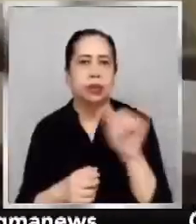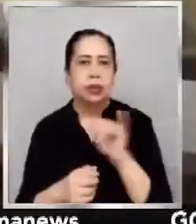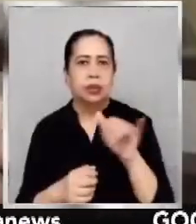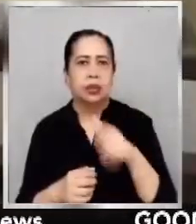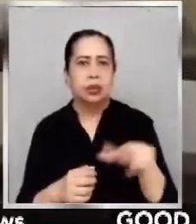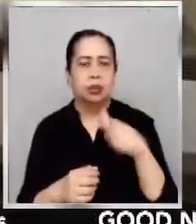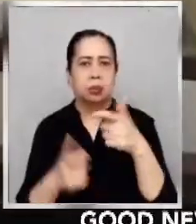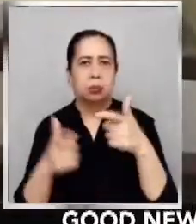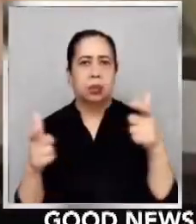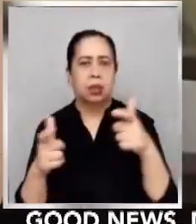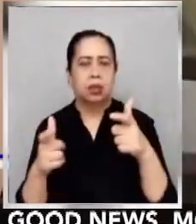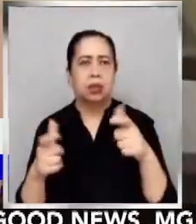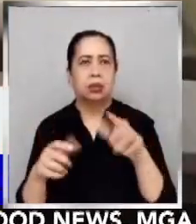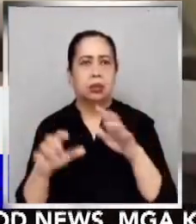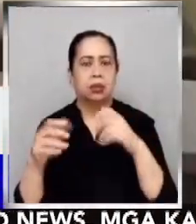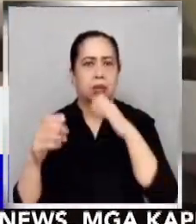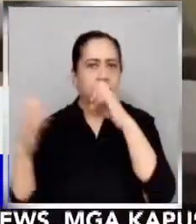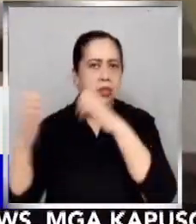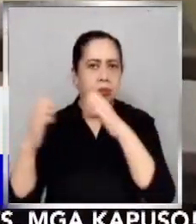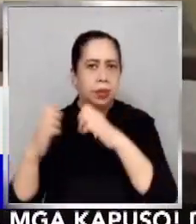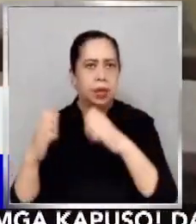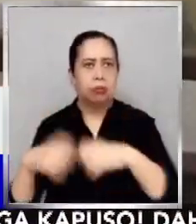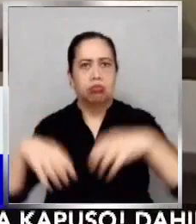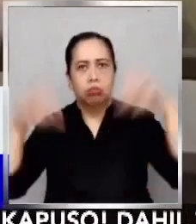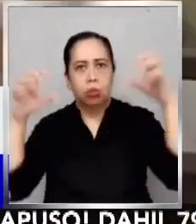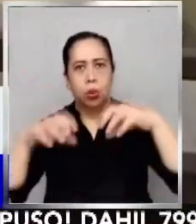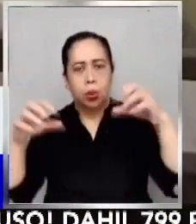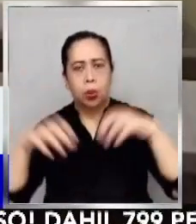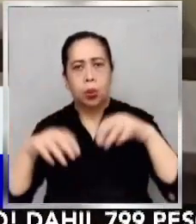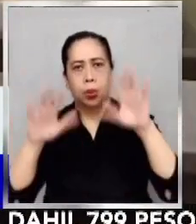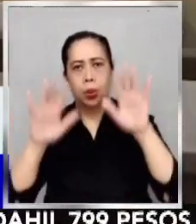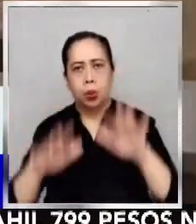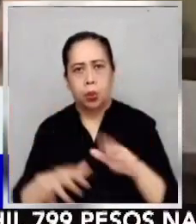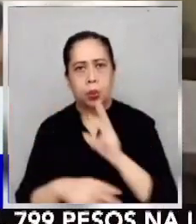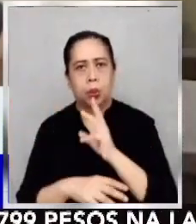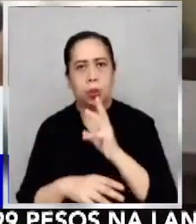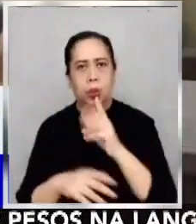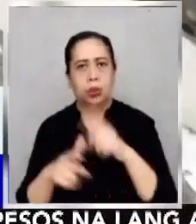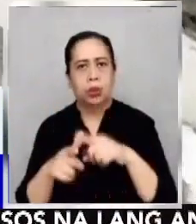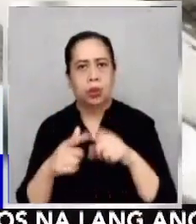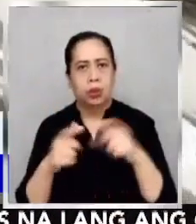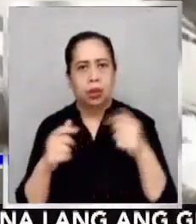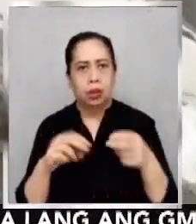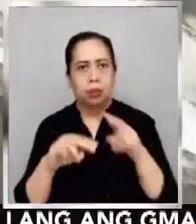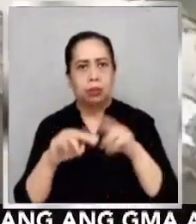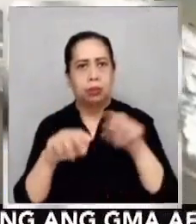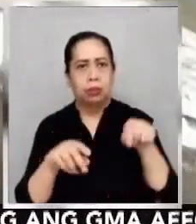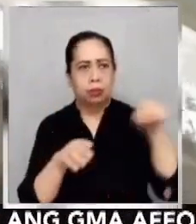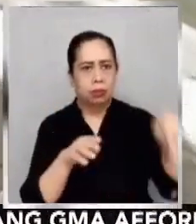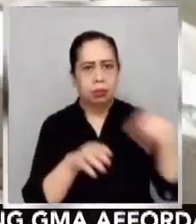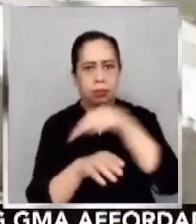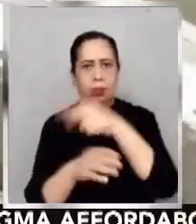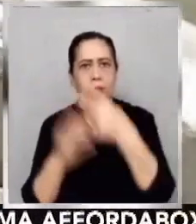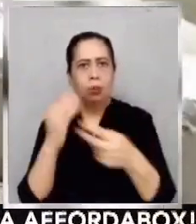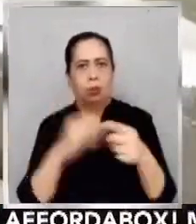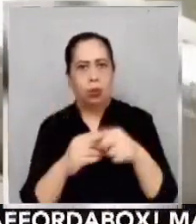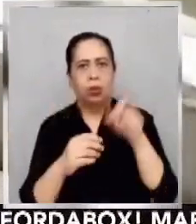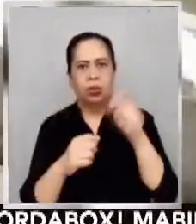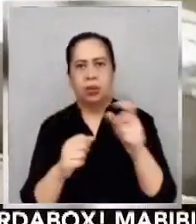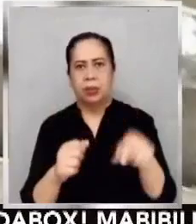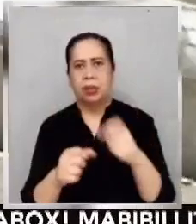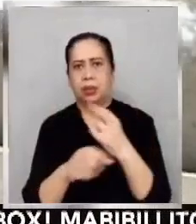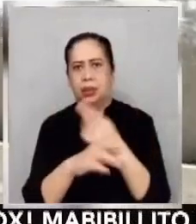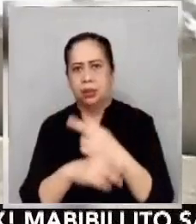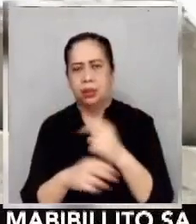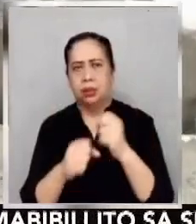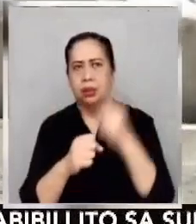na na-expect na gano'ng biglang bubuhos yung tubig, tapos meron pang tubig din dito sa kabila. Dapat magawin na nila yung design. I-consider na nila yung gano'ng